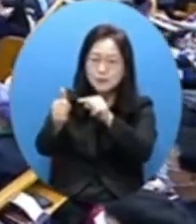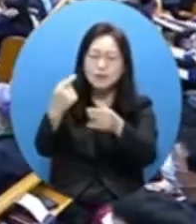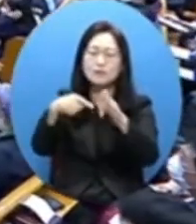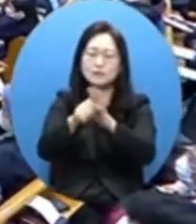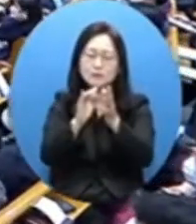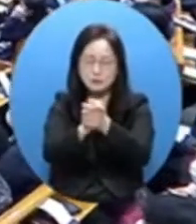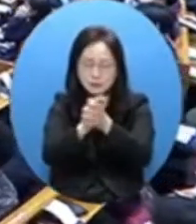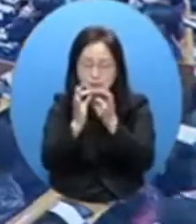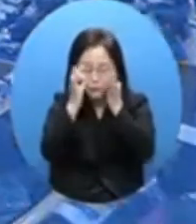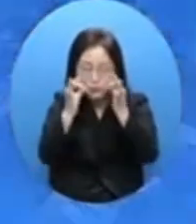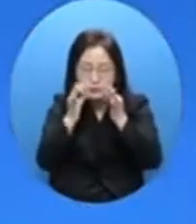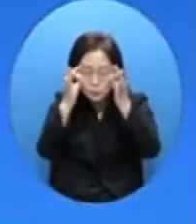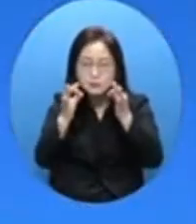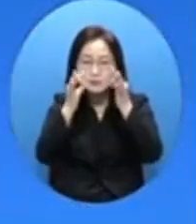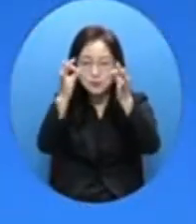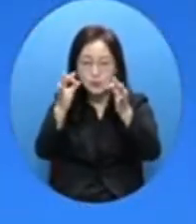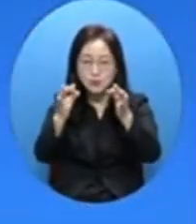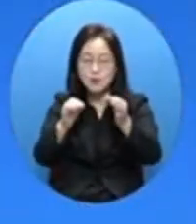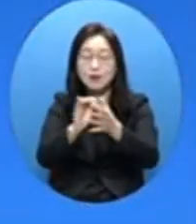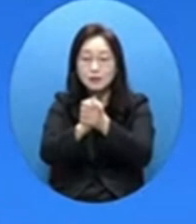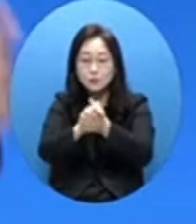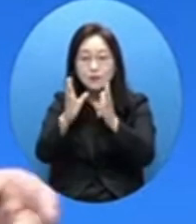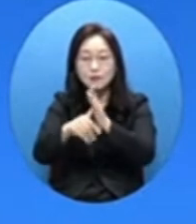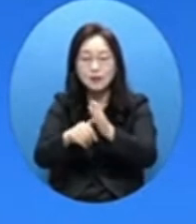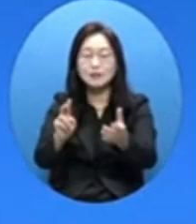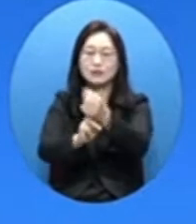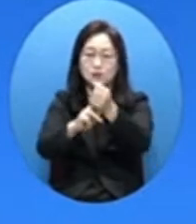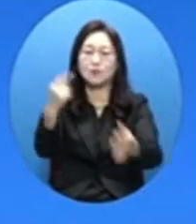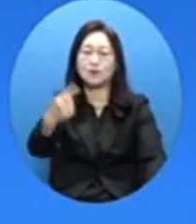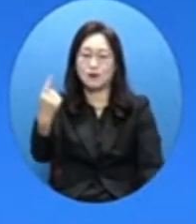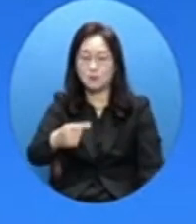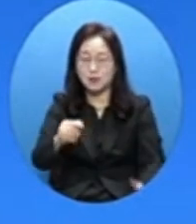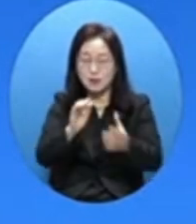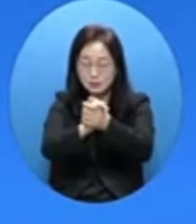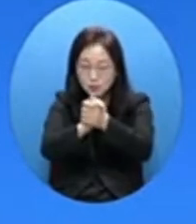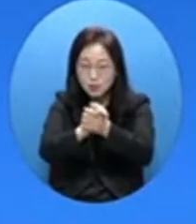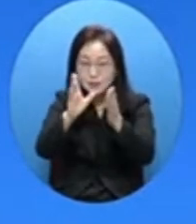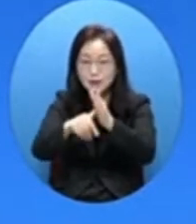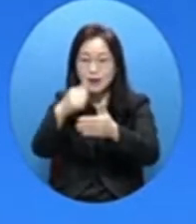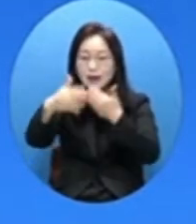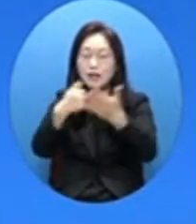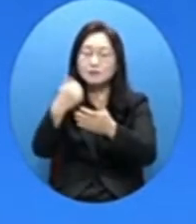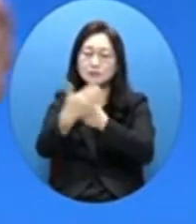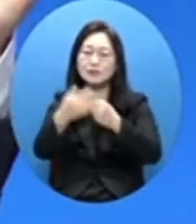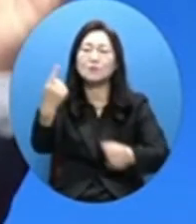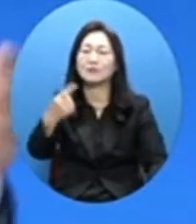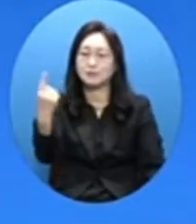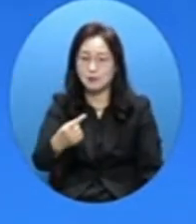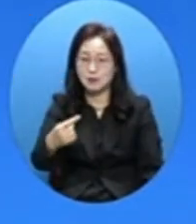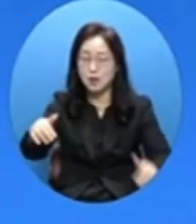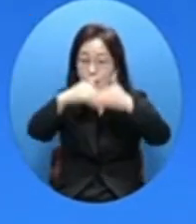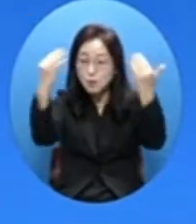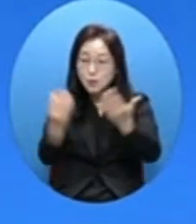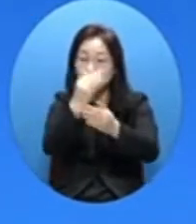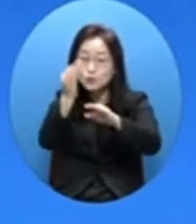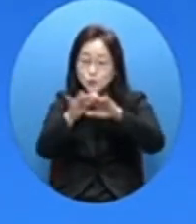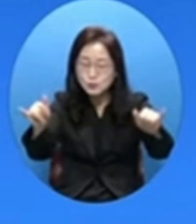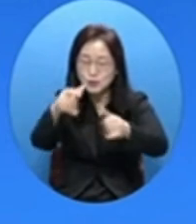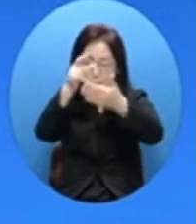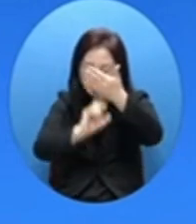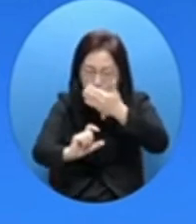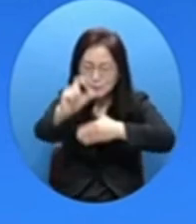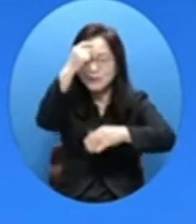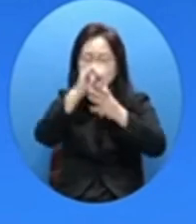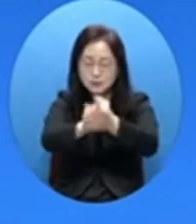기도하더라. 간절히 기도하더라. 기도할 때 기적이 일어나는 것입니다. 기도할 때 하나님의 은혜가 임하게 되는 것입니다. 온 성도들이 모여서 밤새